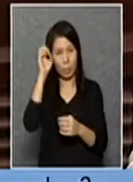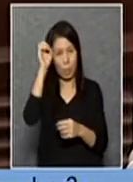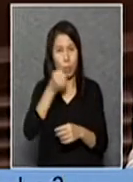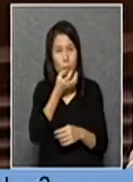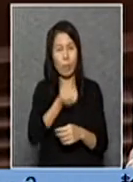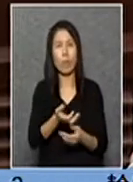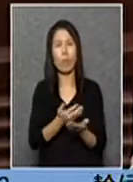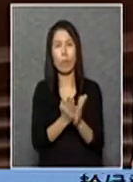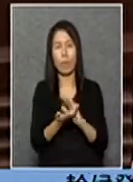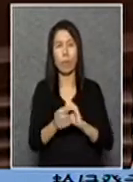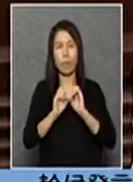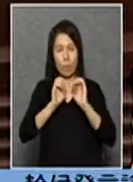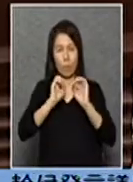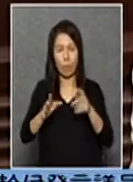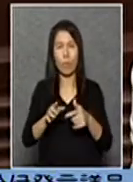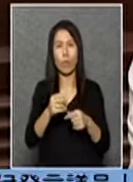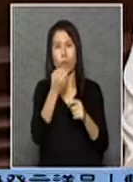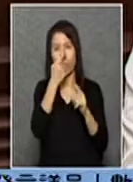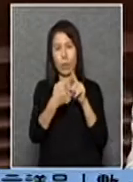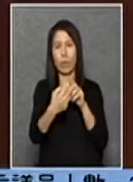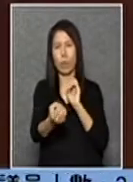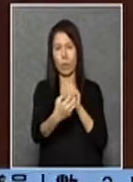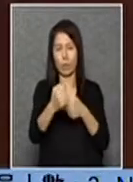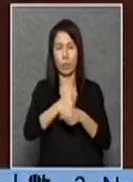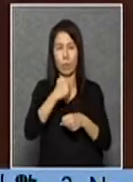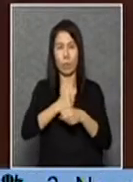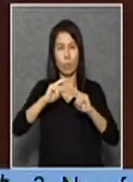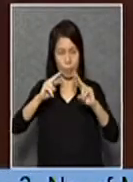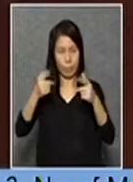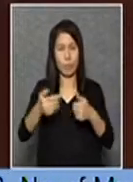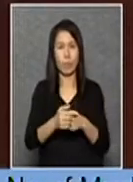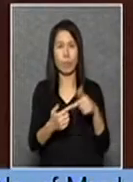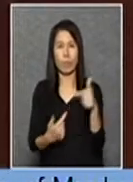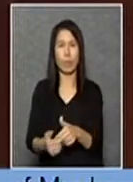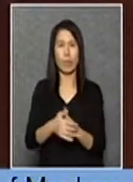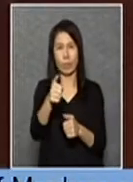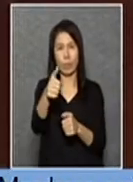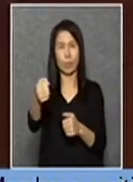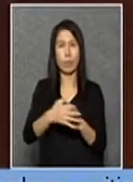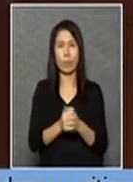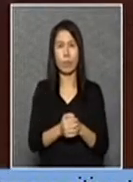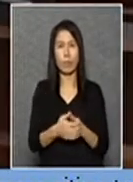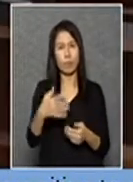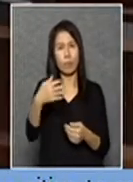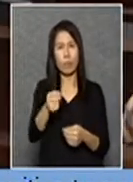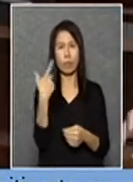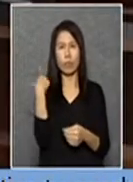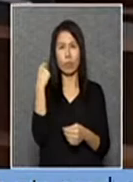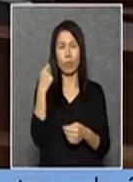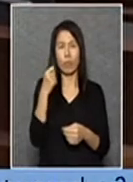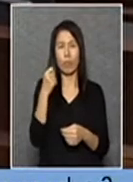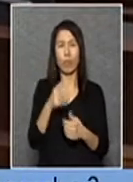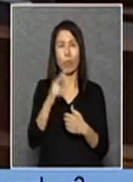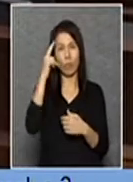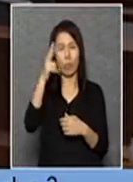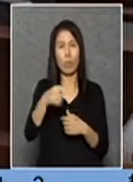資訊和市民溝通的工作。多謝主席。 謝偉俊議員。 多謝主席。主席，呢兩位記者咧，就喺香港